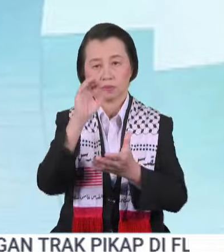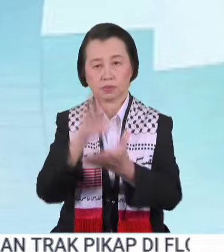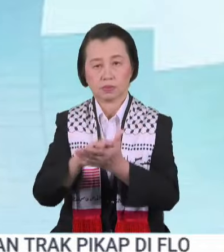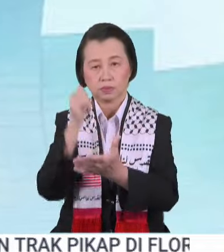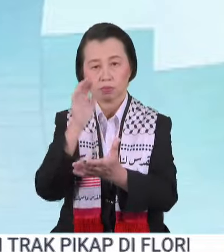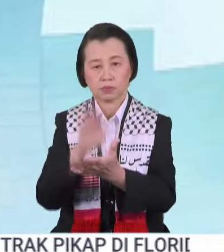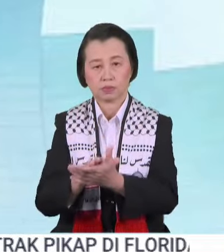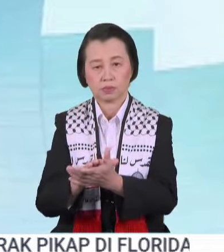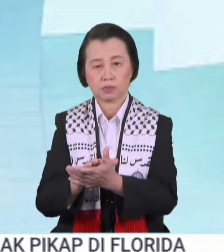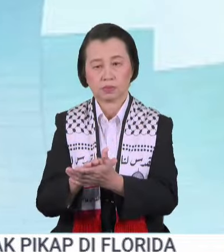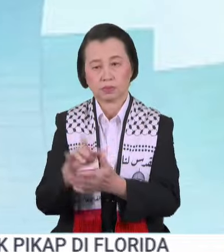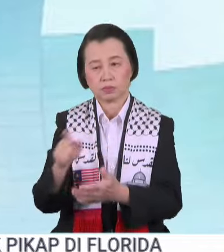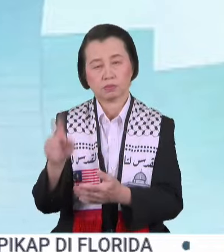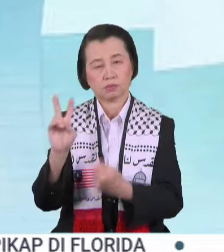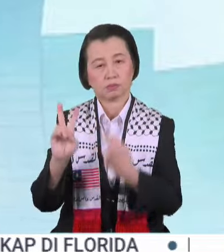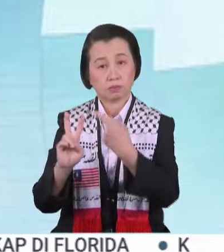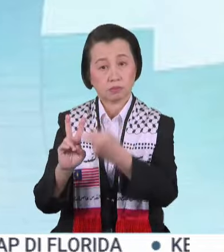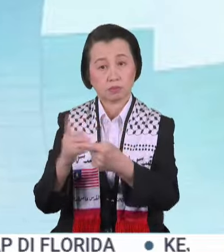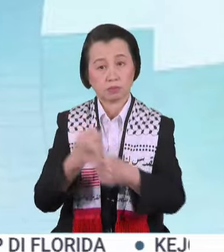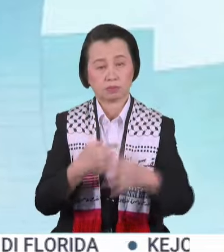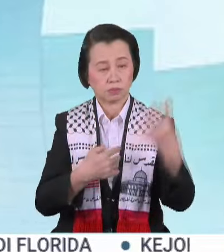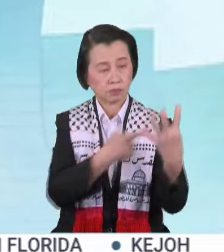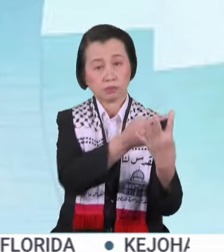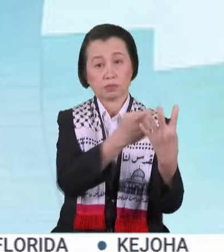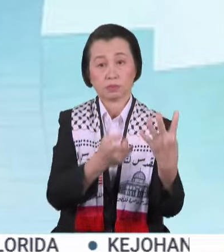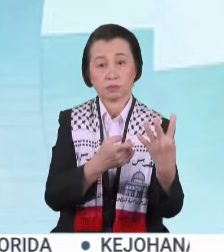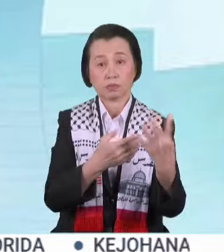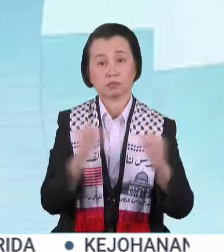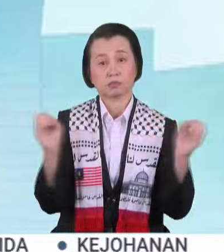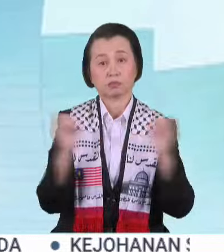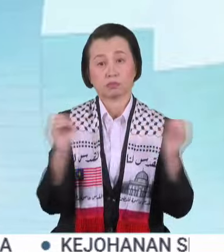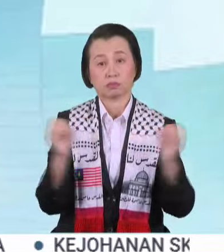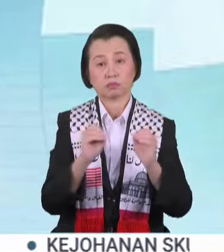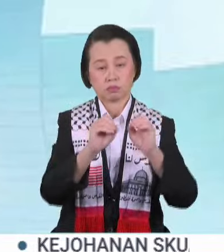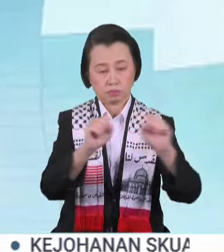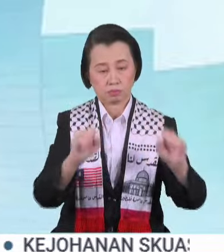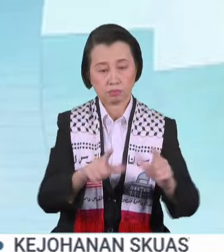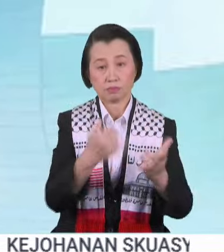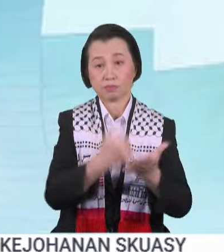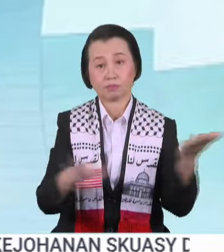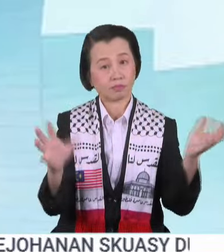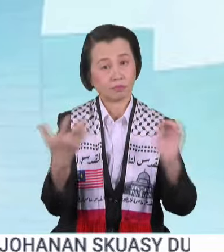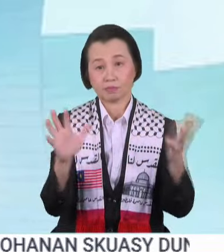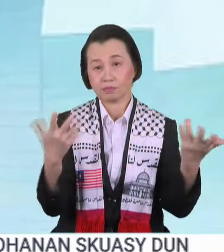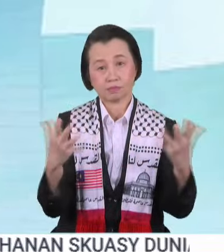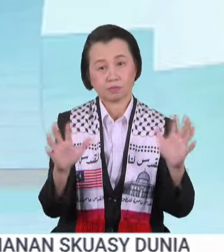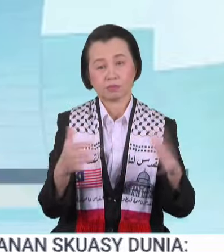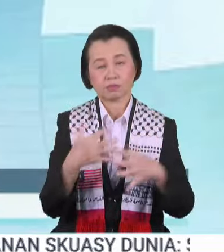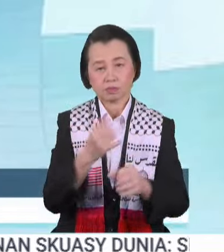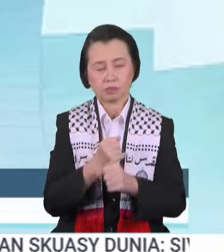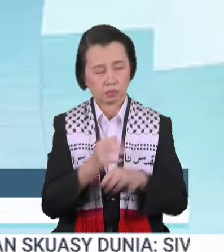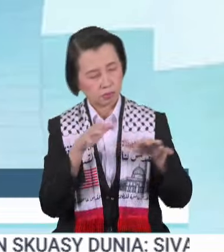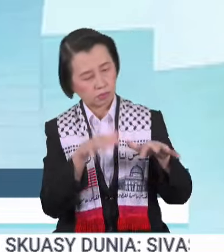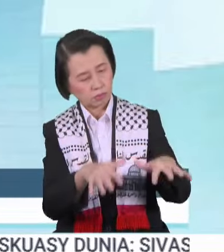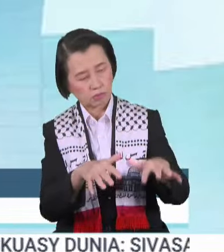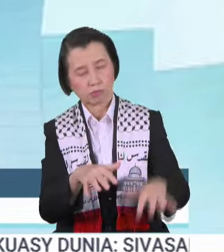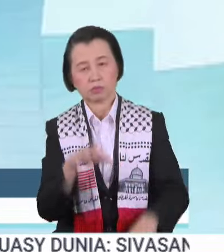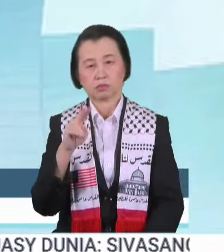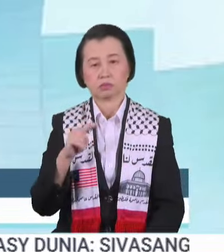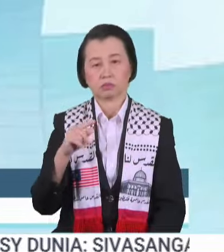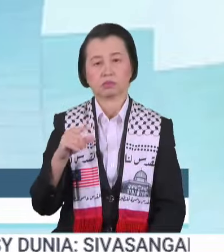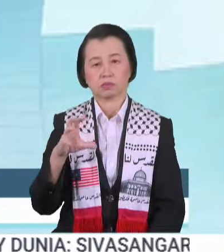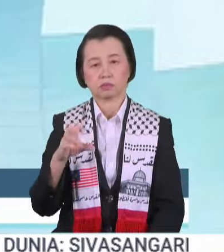isteri di Besut menyebabkan dua daripada empat anaknya tidak mempunyai sijil kelahiran. Perkara itu sekaligus mendapat perhatian Badan Bukan